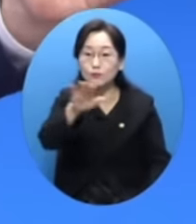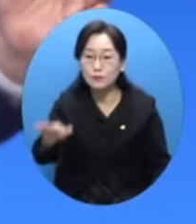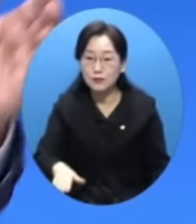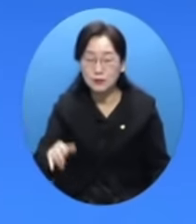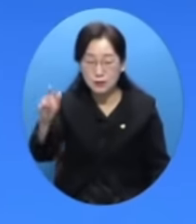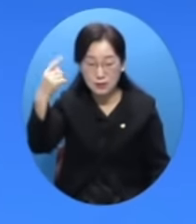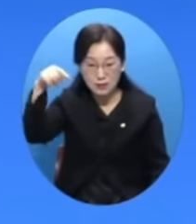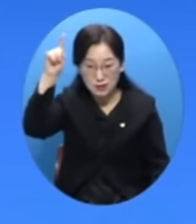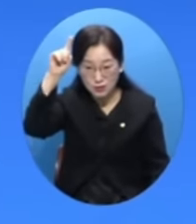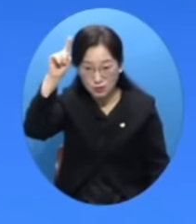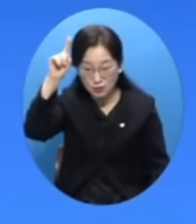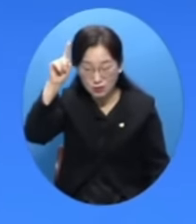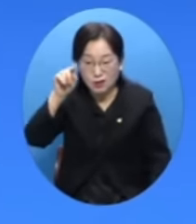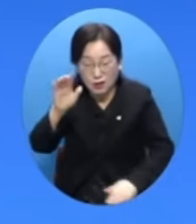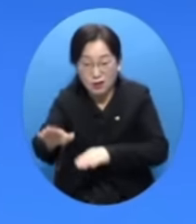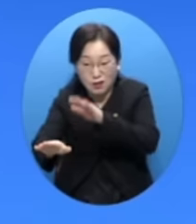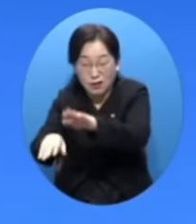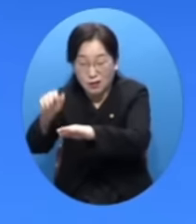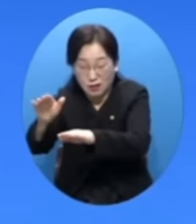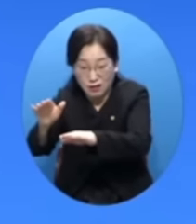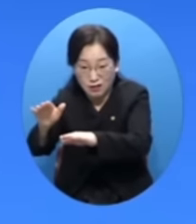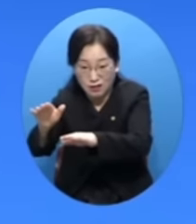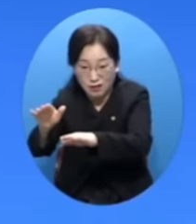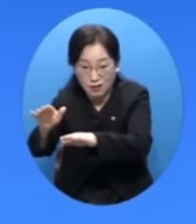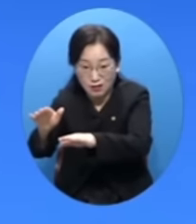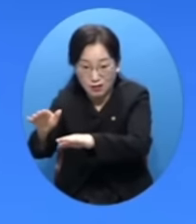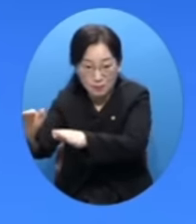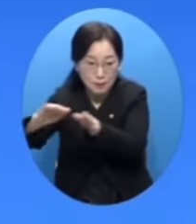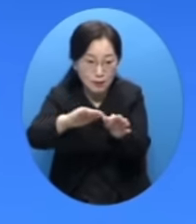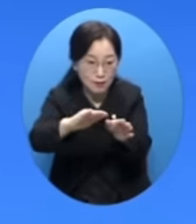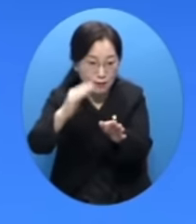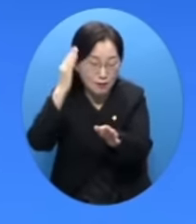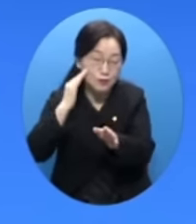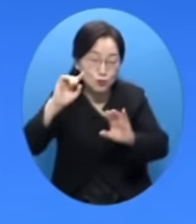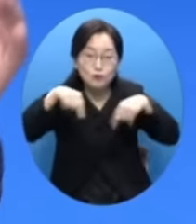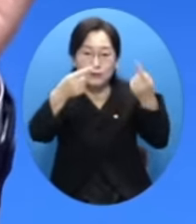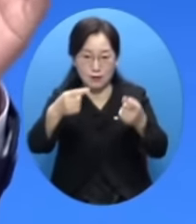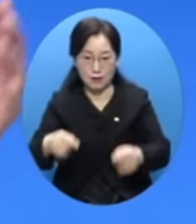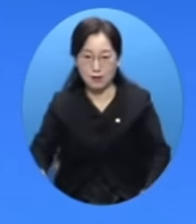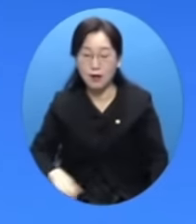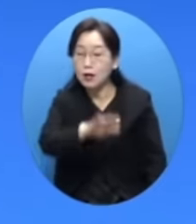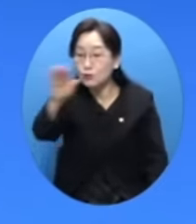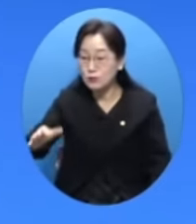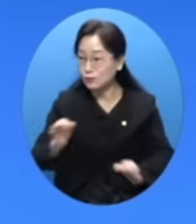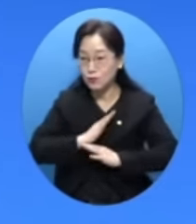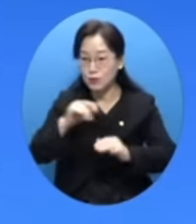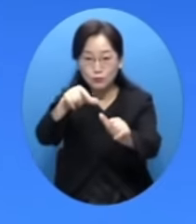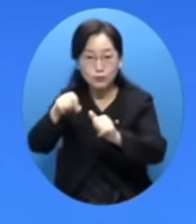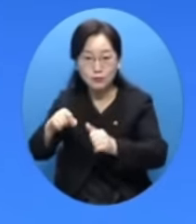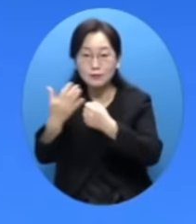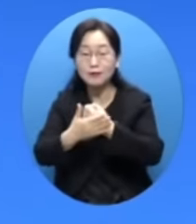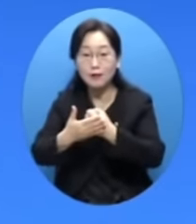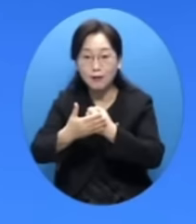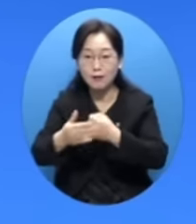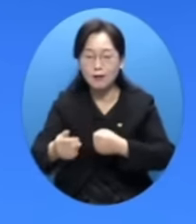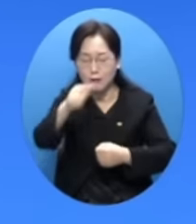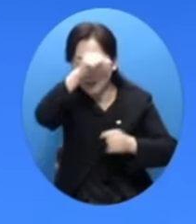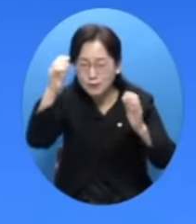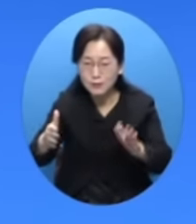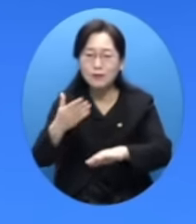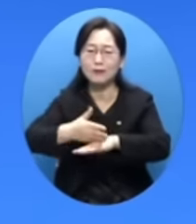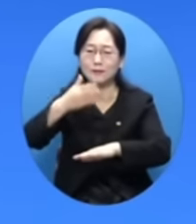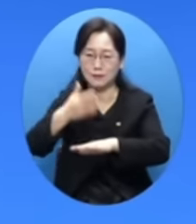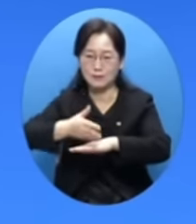지옥으로 향해 가던 발걸음이 천국으로 발걸음이 옮겨지게 된 것입니다. 이 놀라운 구원의 은혜에 대해서 우리는 한평생